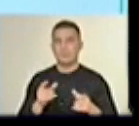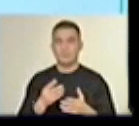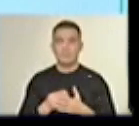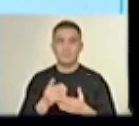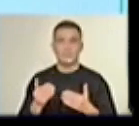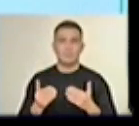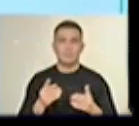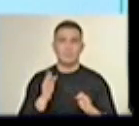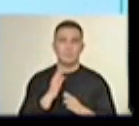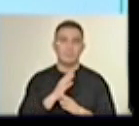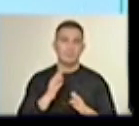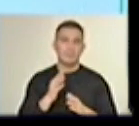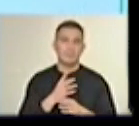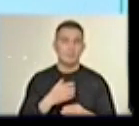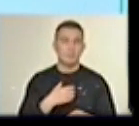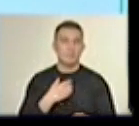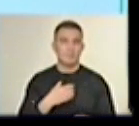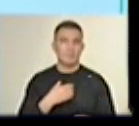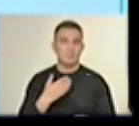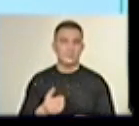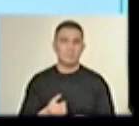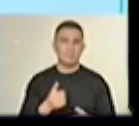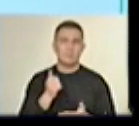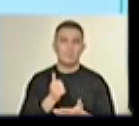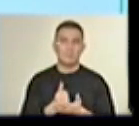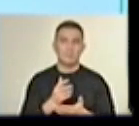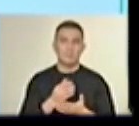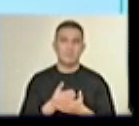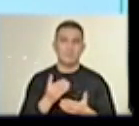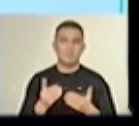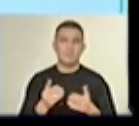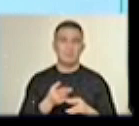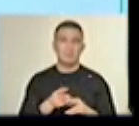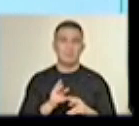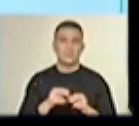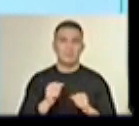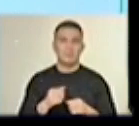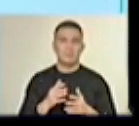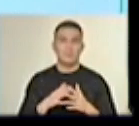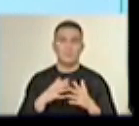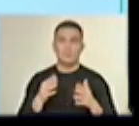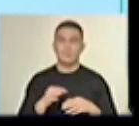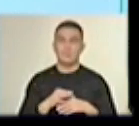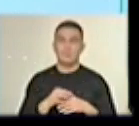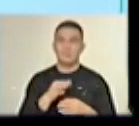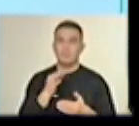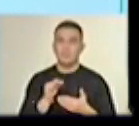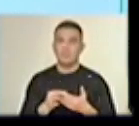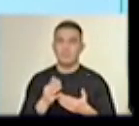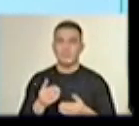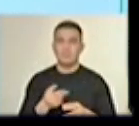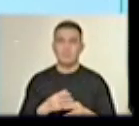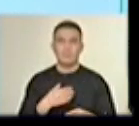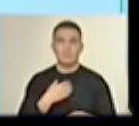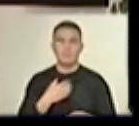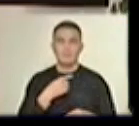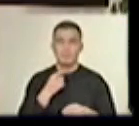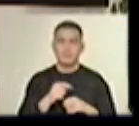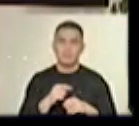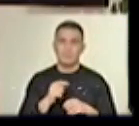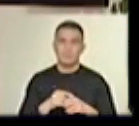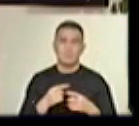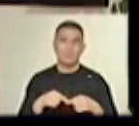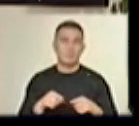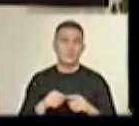и природой, животными. Главная мысль – человек в большой ответственности за животное или птицу,